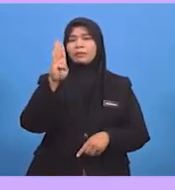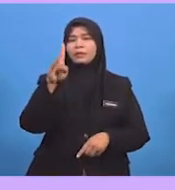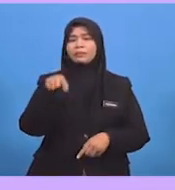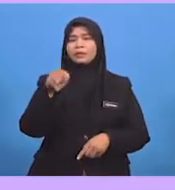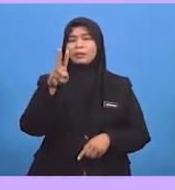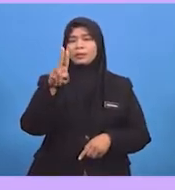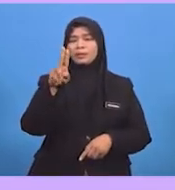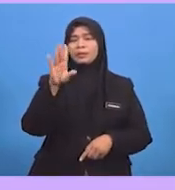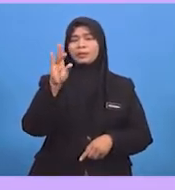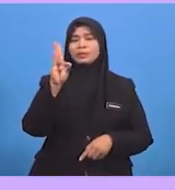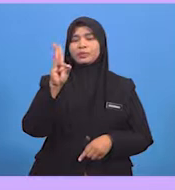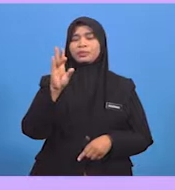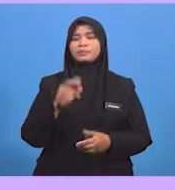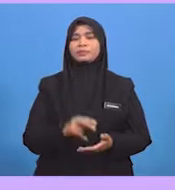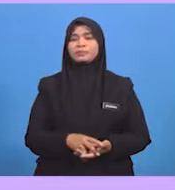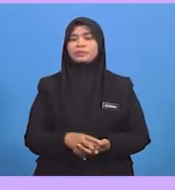RM4.27.